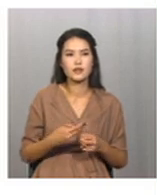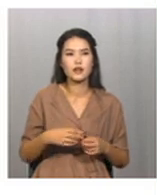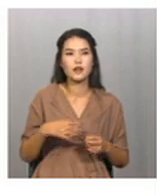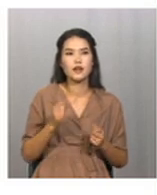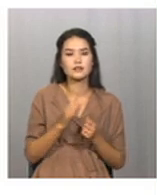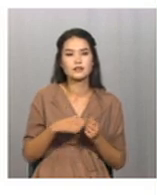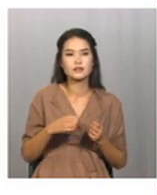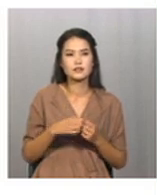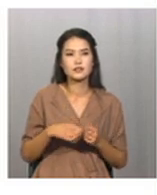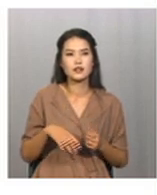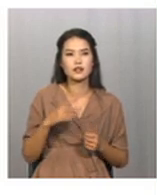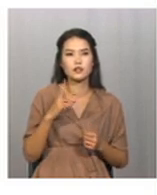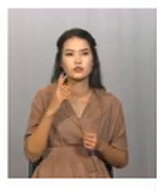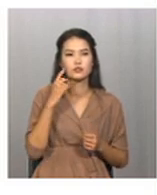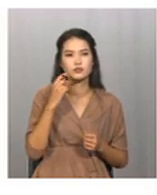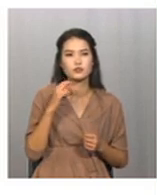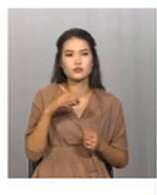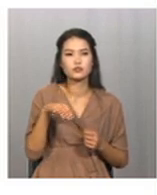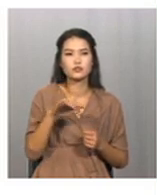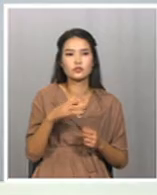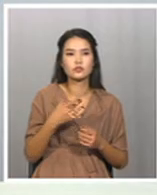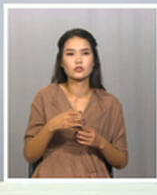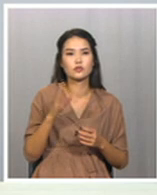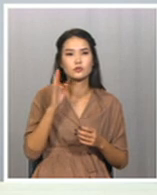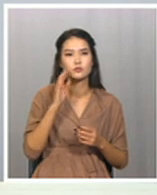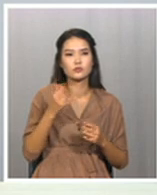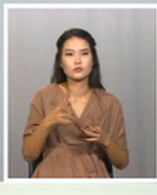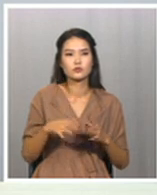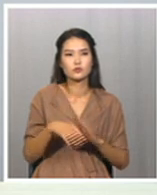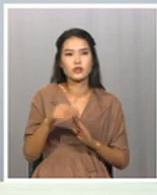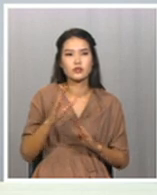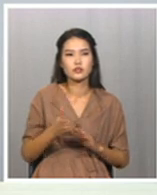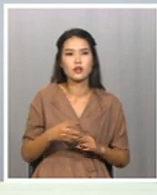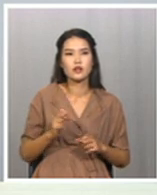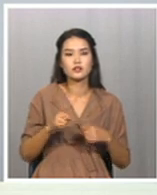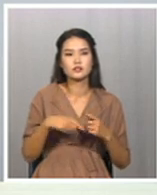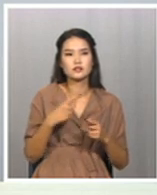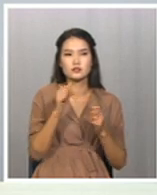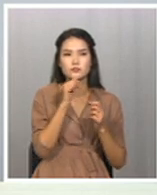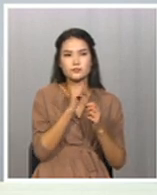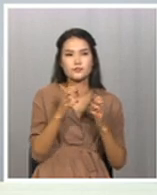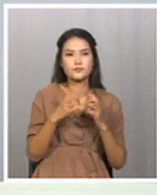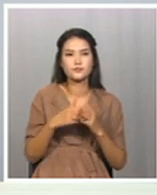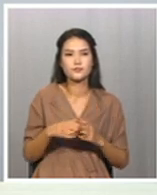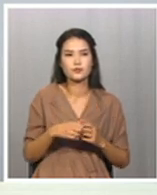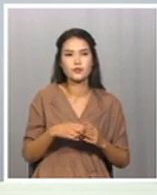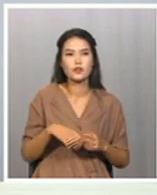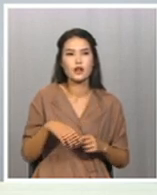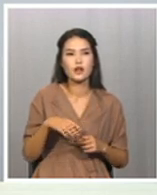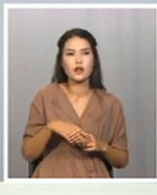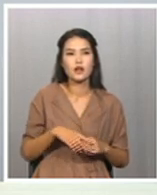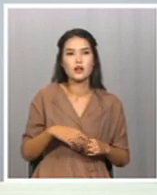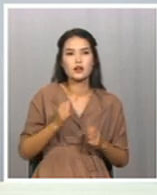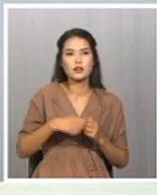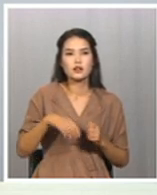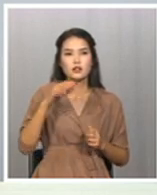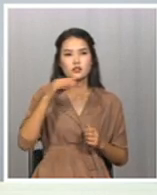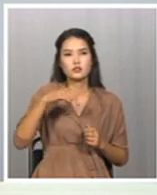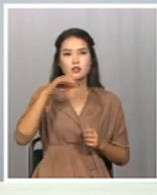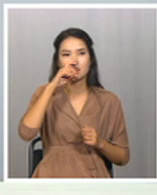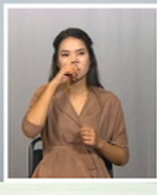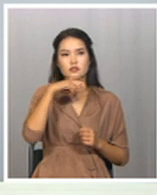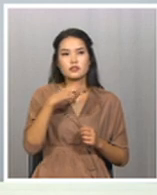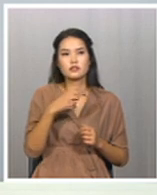Нәтижесінде тұз және су түзіледі. Келесі тәжірибеміз сұйылтылған күкірт қышқылының